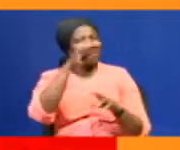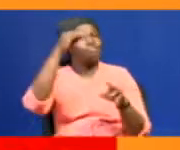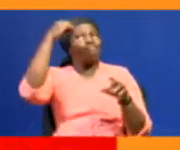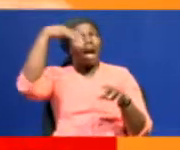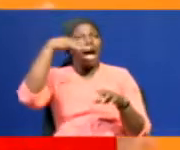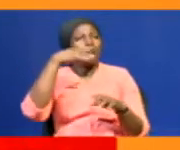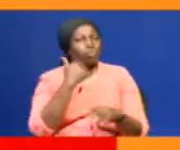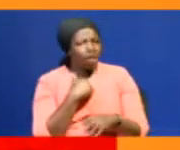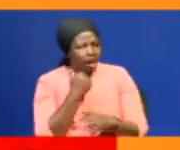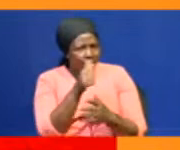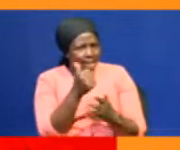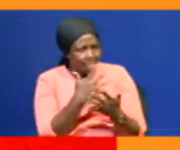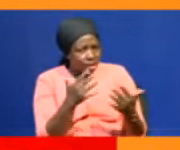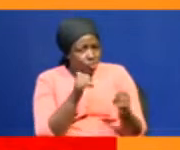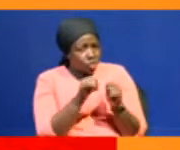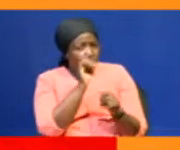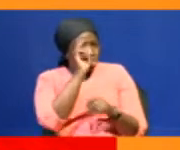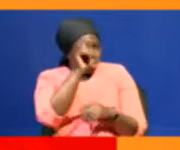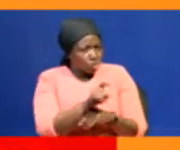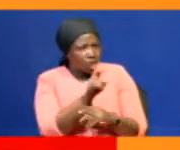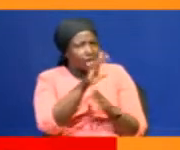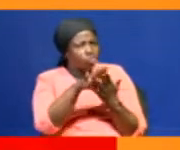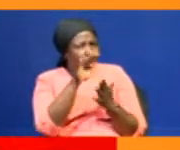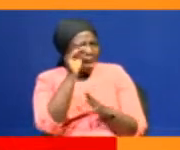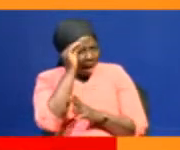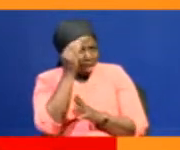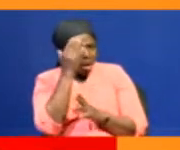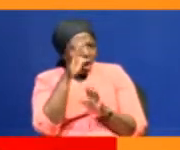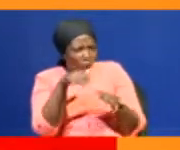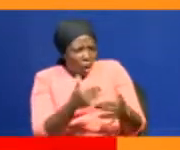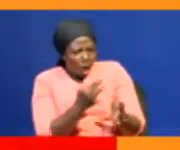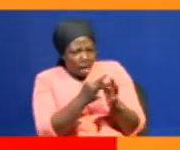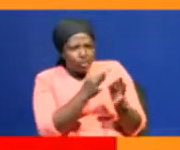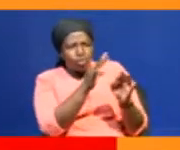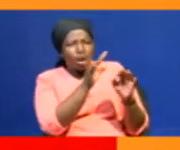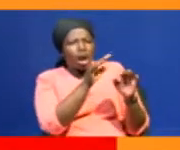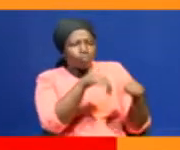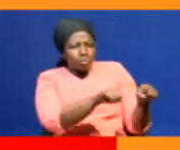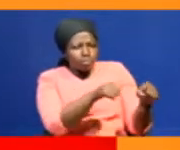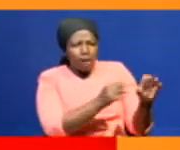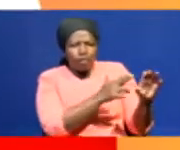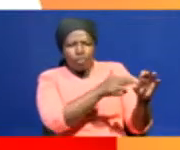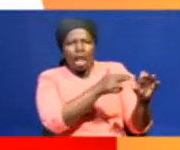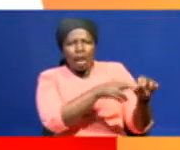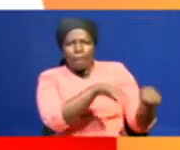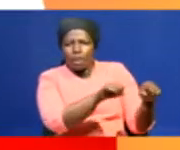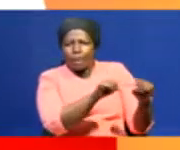kujua madamu kama ulikuwa unaendesha ile pikipiki nyingine basi hata hiyo uko sawa tu kuiendesha? Kuna